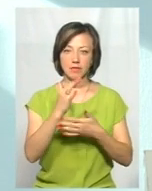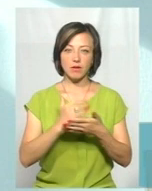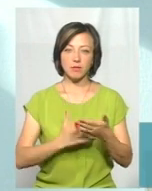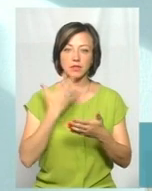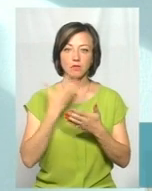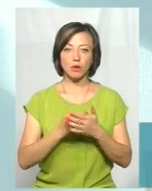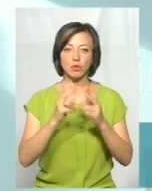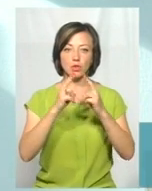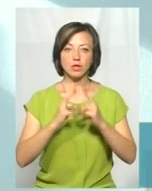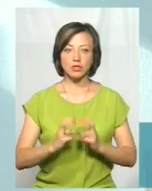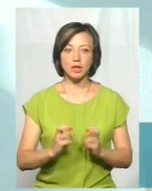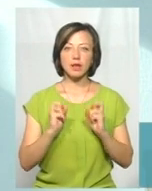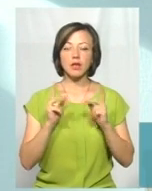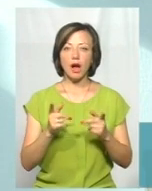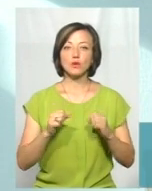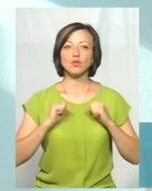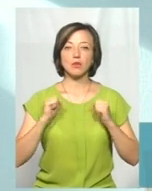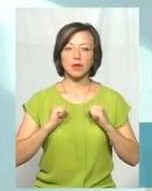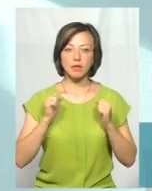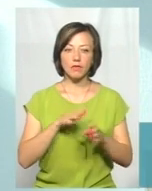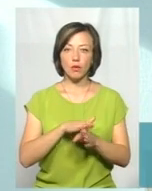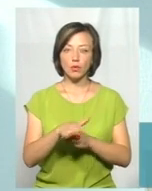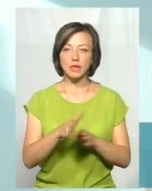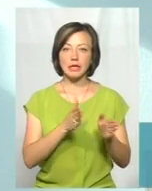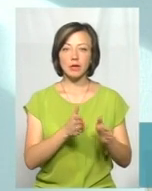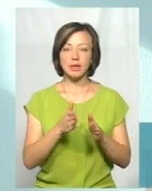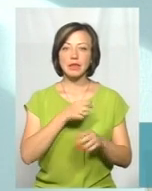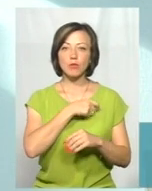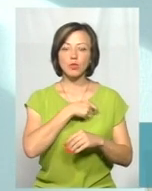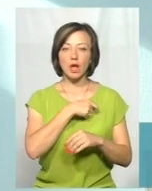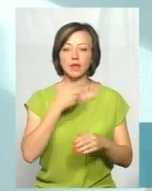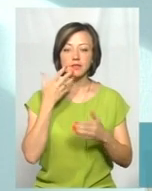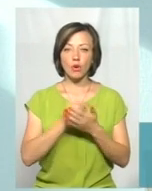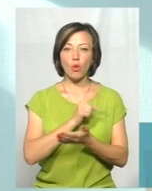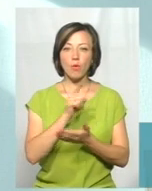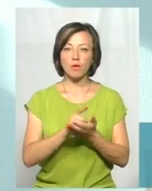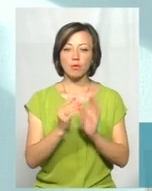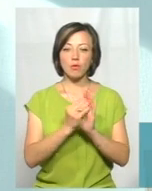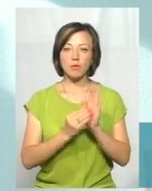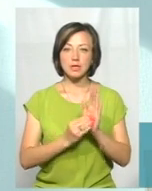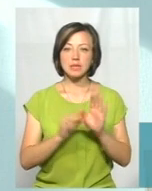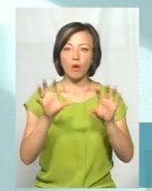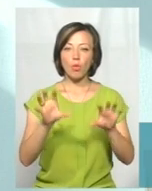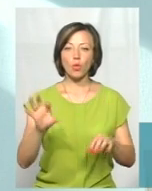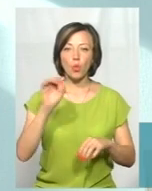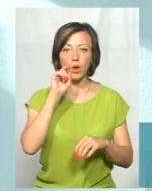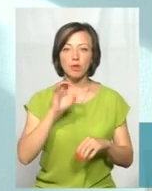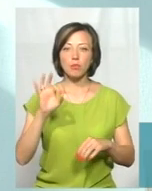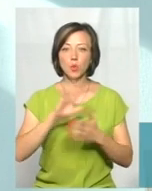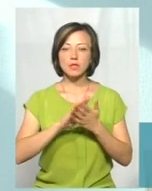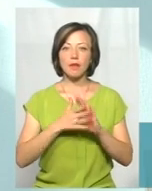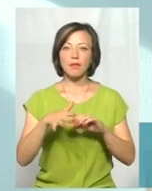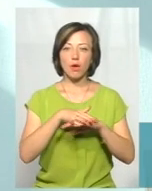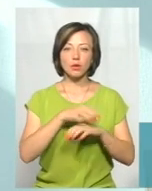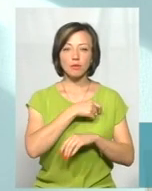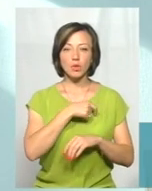своїм дослідженням, наскільки сумлінно виконують депутати оті обов'язки, прописані у законі України про статус народного депутата. Тобто, чи займають,